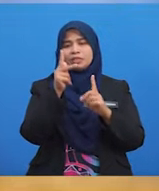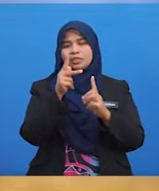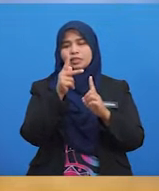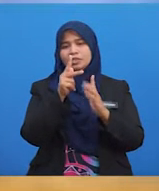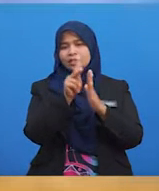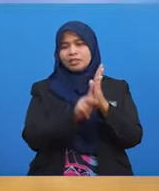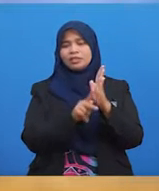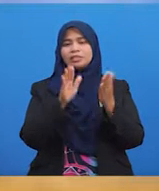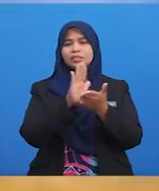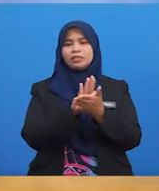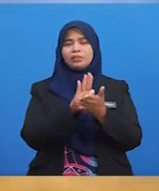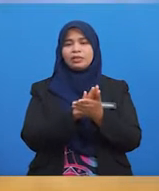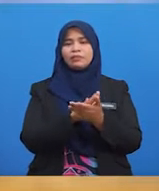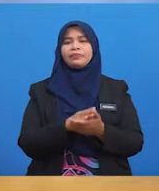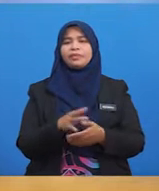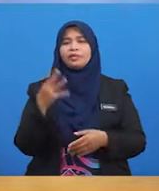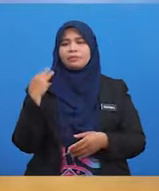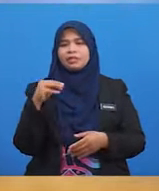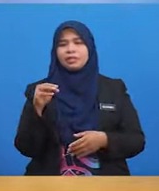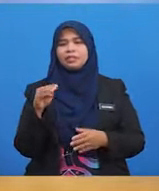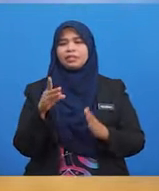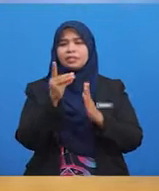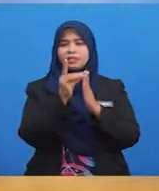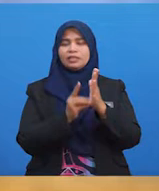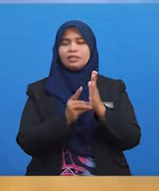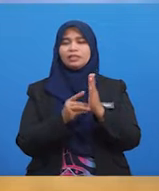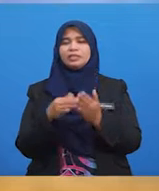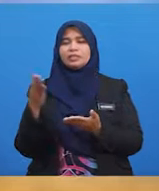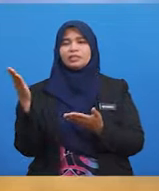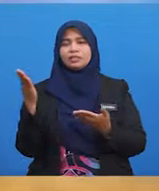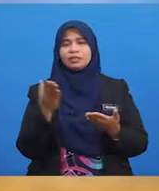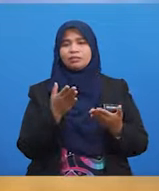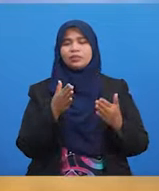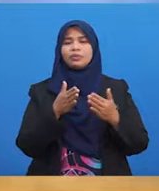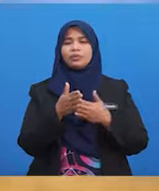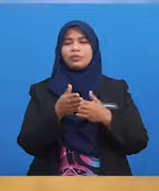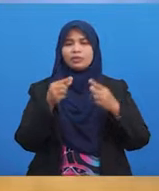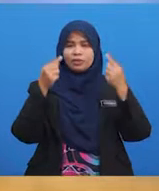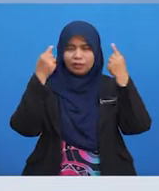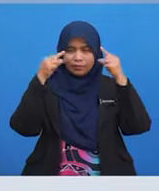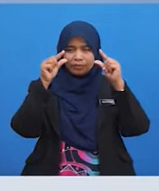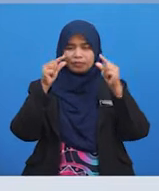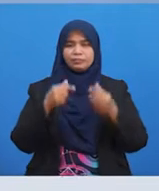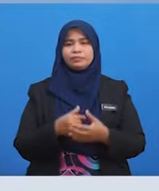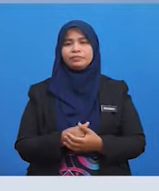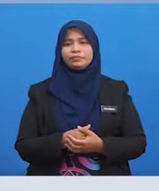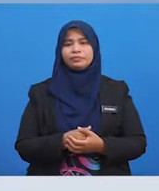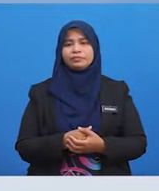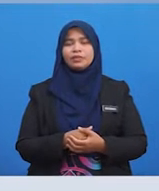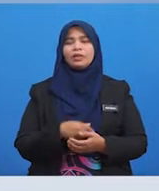sekolah. Mereka disambut oleh guru.